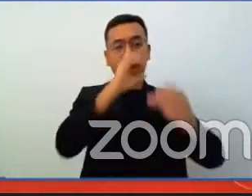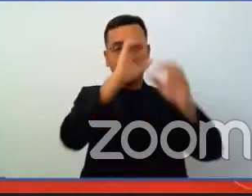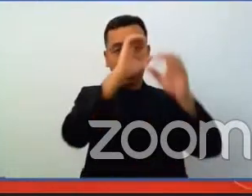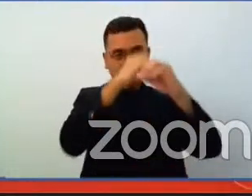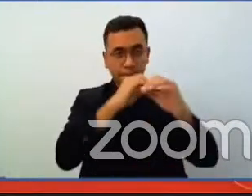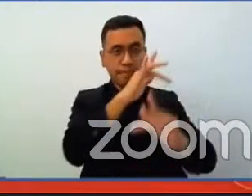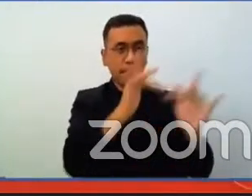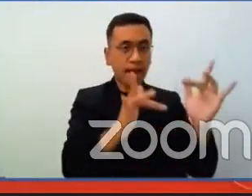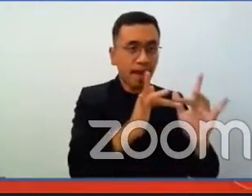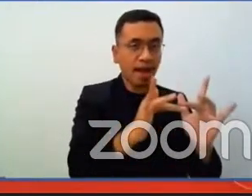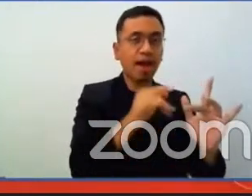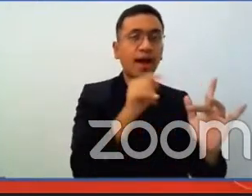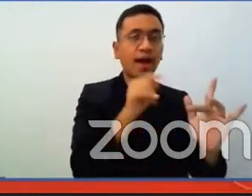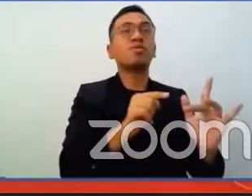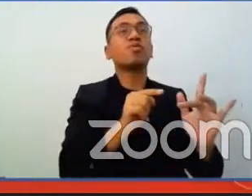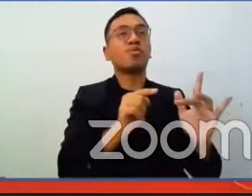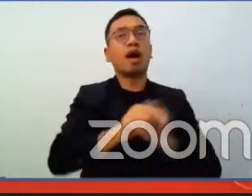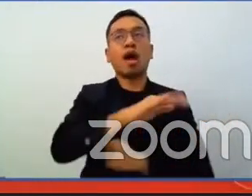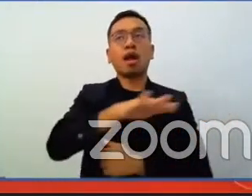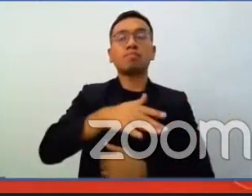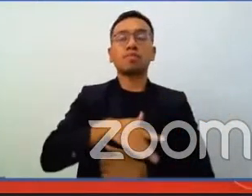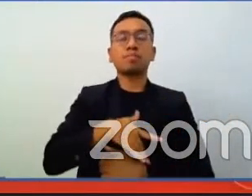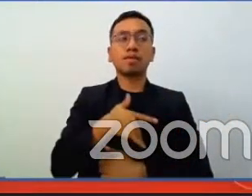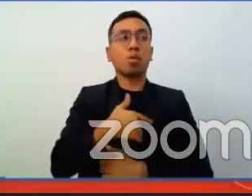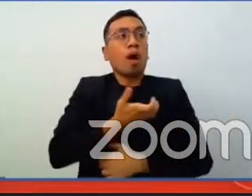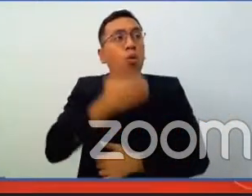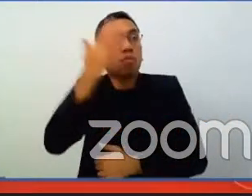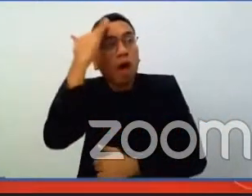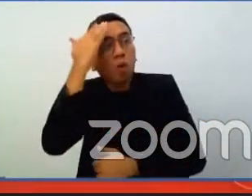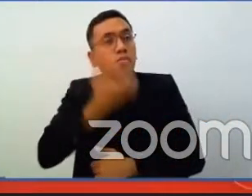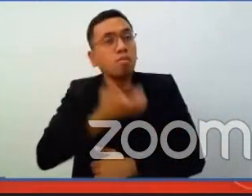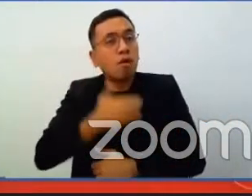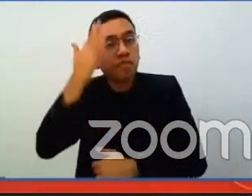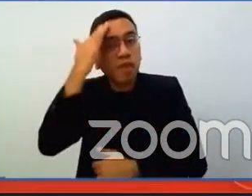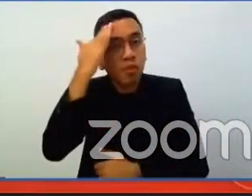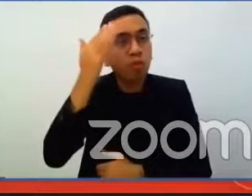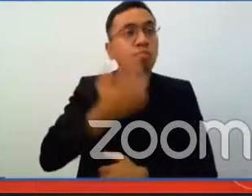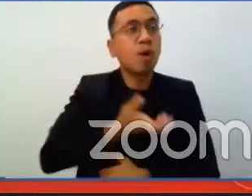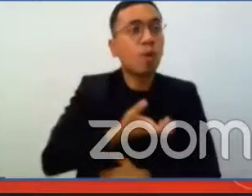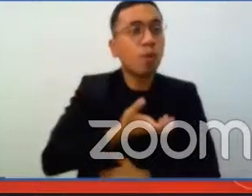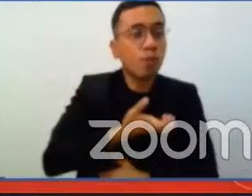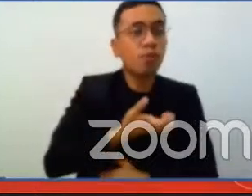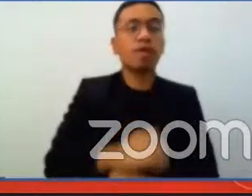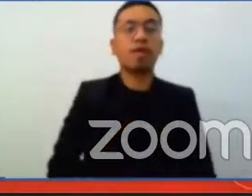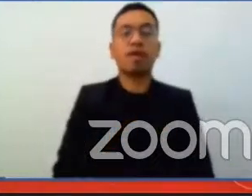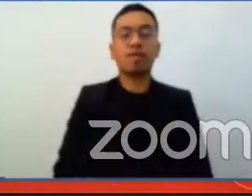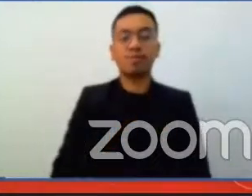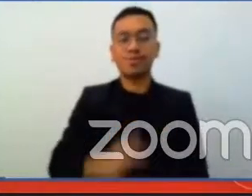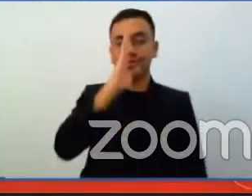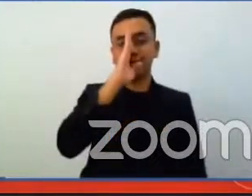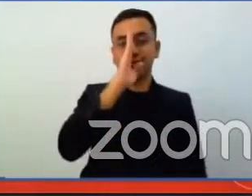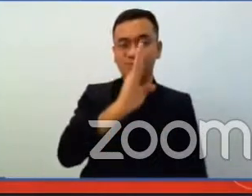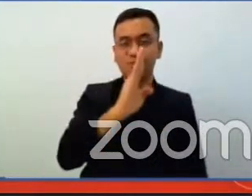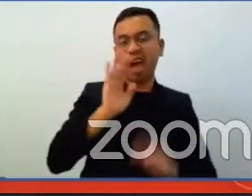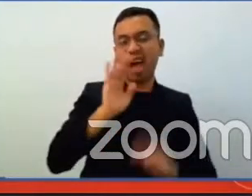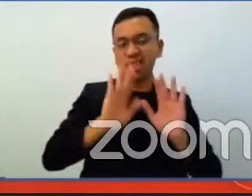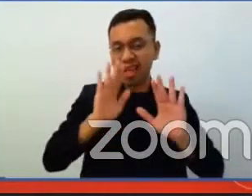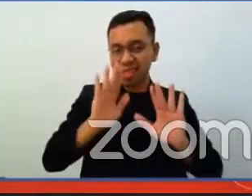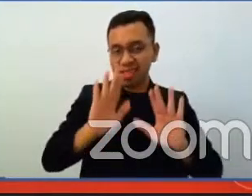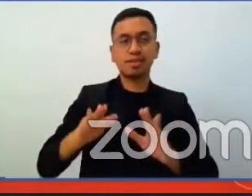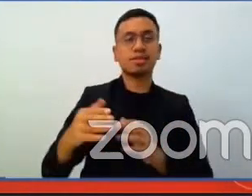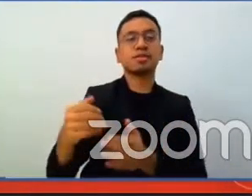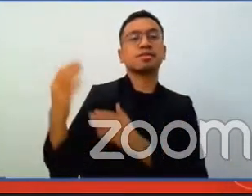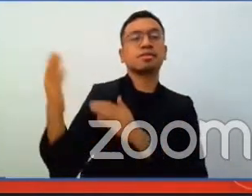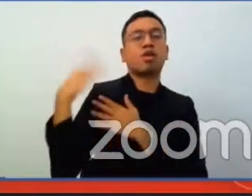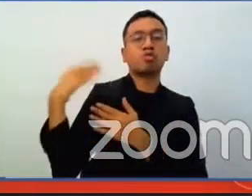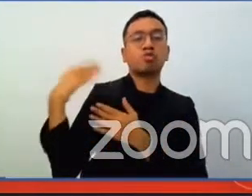rasa ingin tahu. Kemudian objektif, jujur, teliti, cermat, tekun, dan hati-hati apalagi bertanggung jawab.